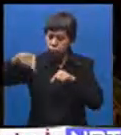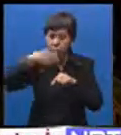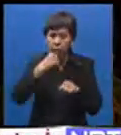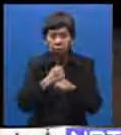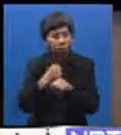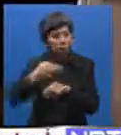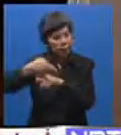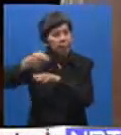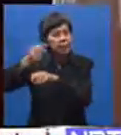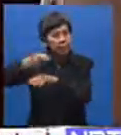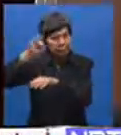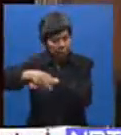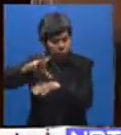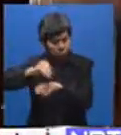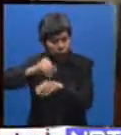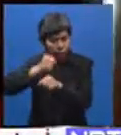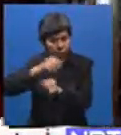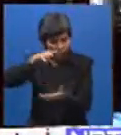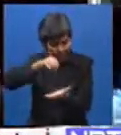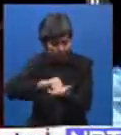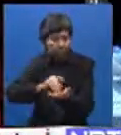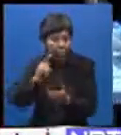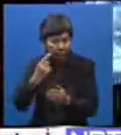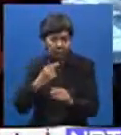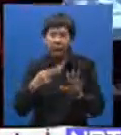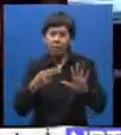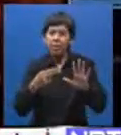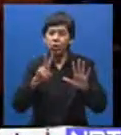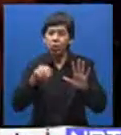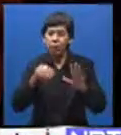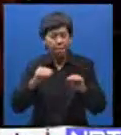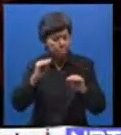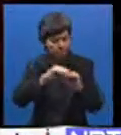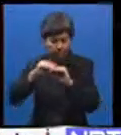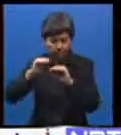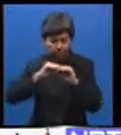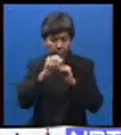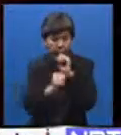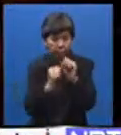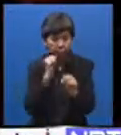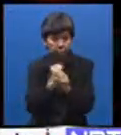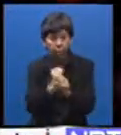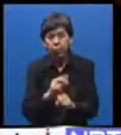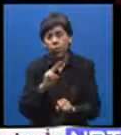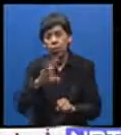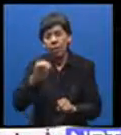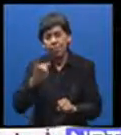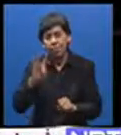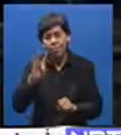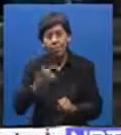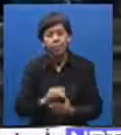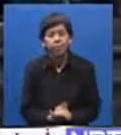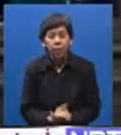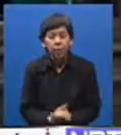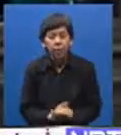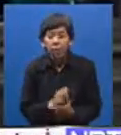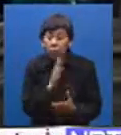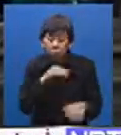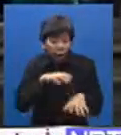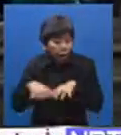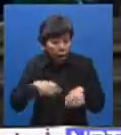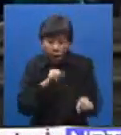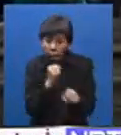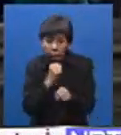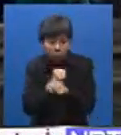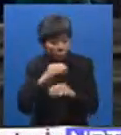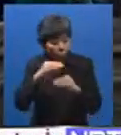ใช้งานได้จริงและเตรียมติดตั้งเพิ่มอีก 52,000 ตัวในปี 2558 ซึ่งหากการดำเนิน